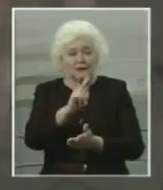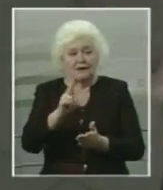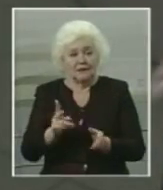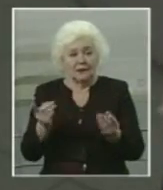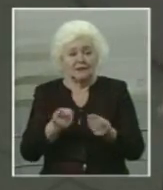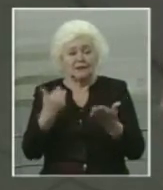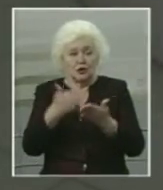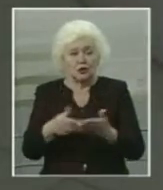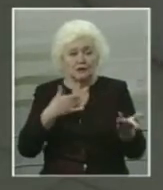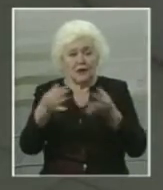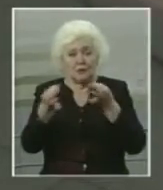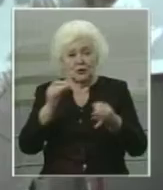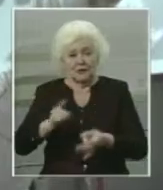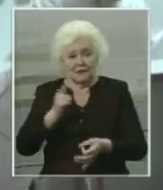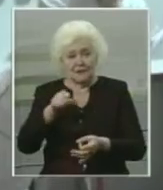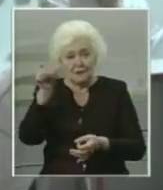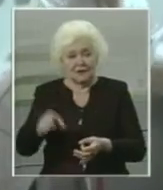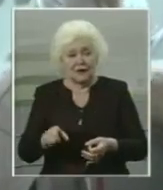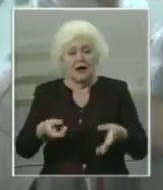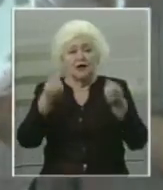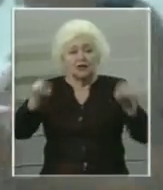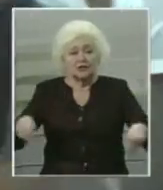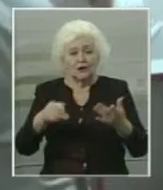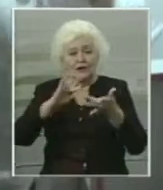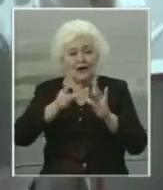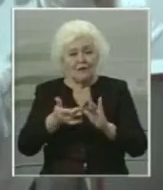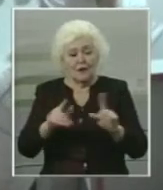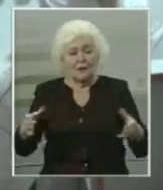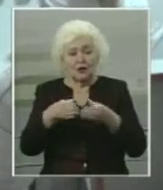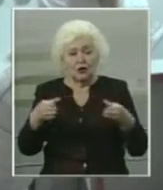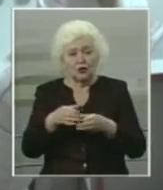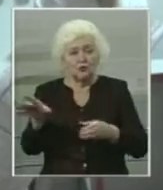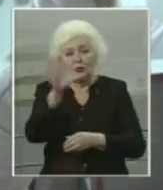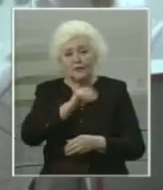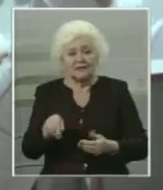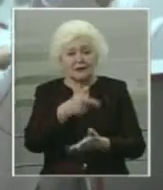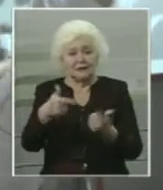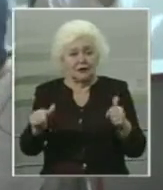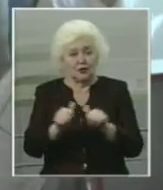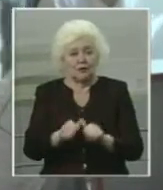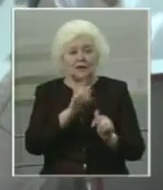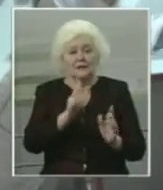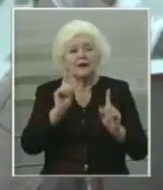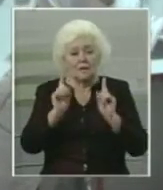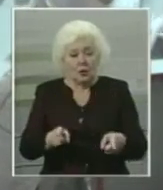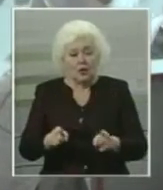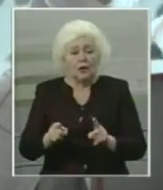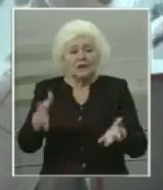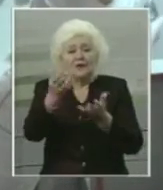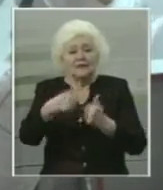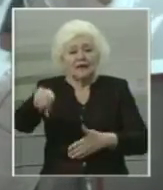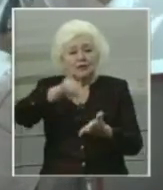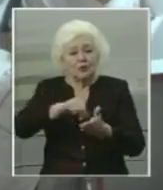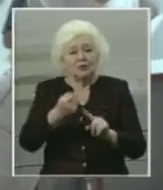І ось ми порадились з майстрами, створили вайбер-групу, у якій опитали майстрів нашого міста, чи погодились би вони взяти участь у